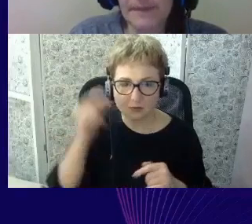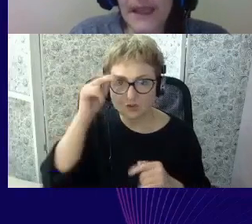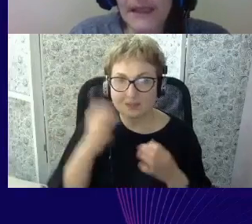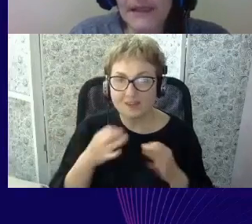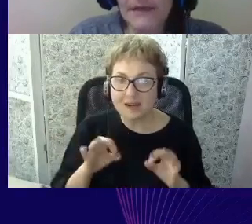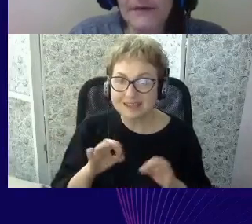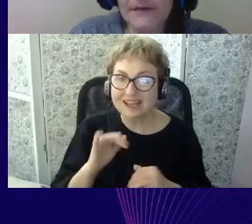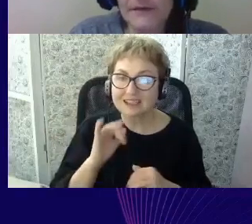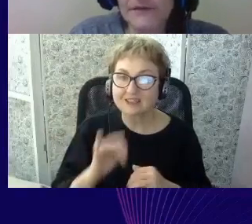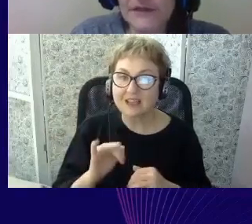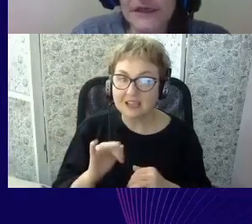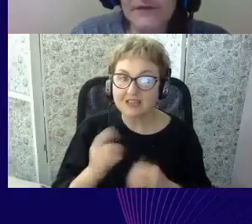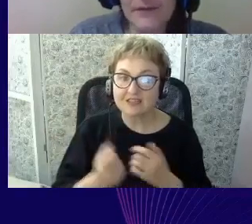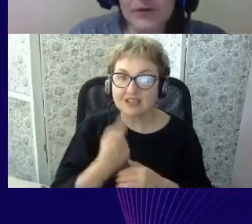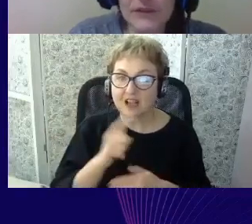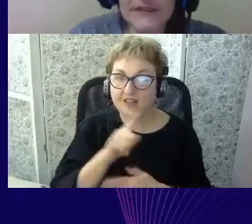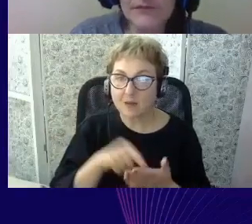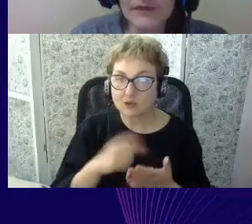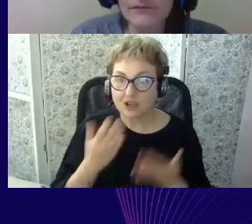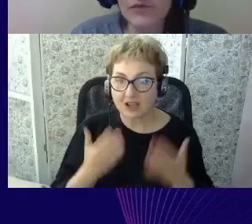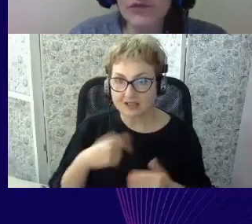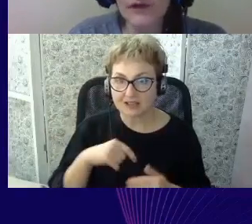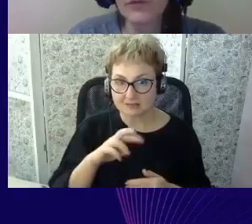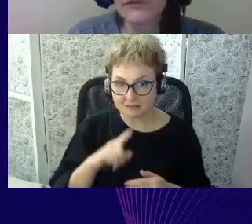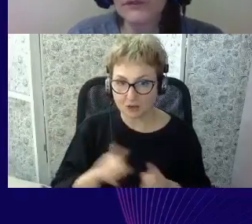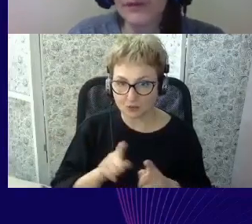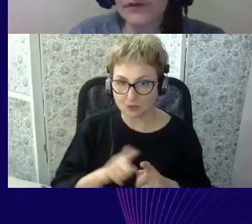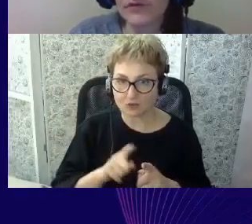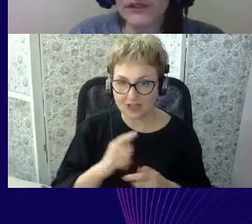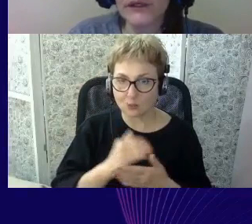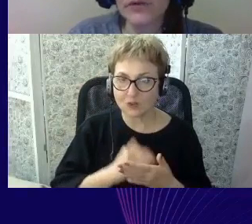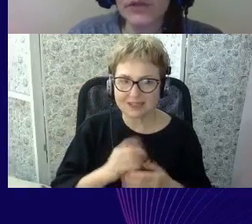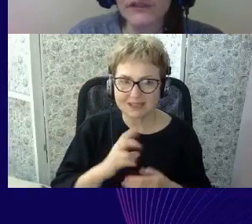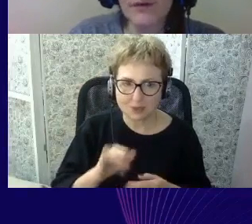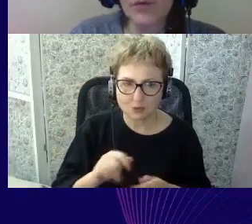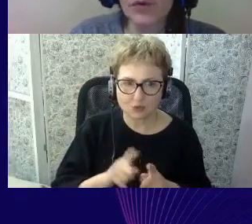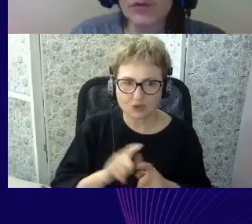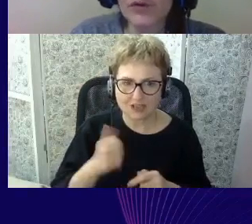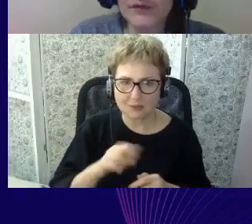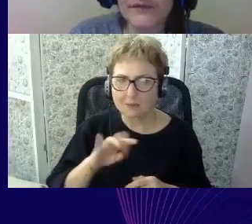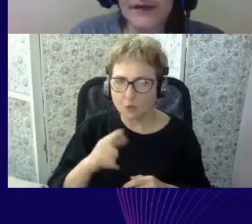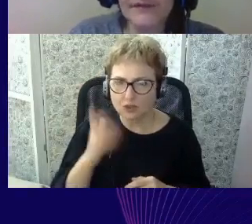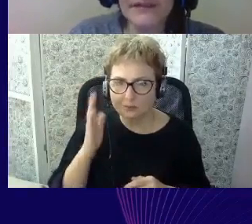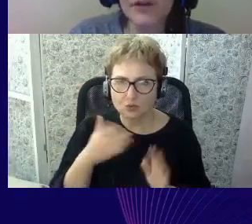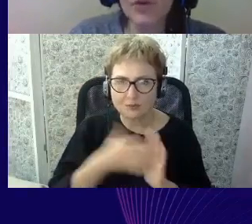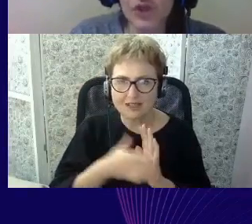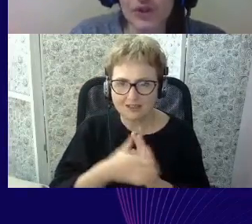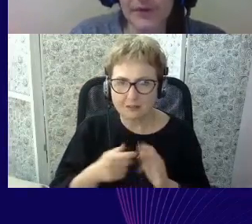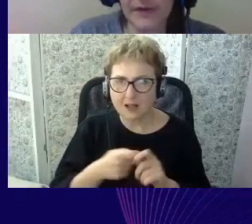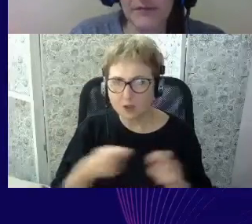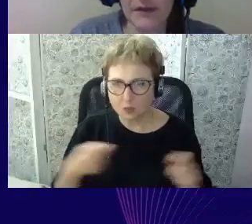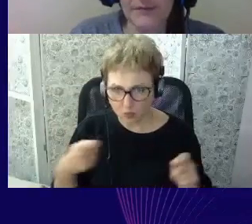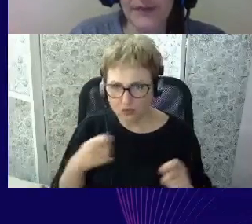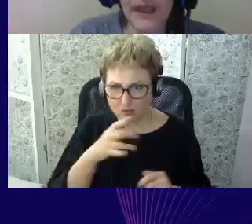пространства. И возникает вопрос, если мы ту же самую дисциплину или тот же самый модуль будем осваивать